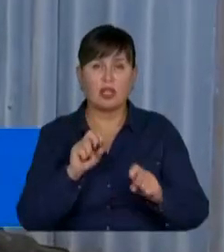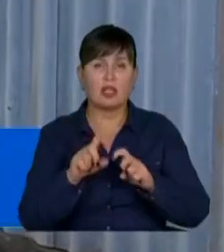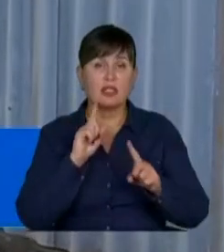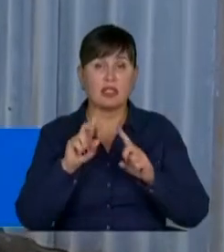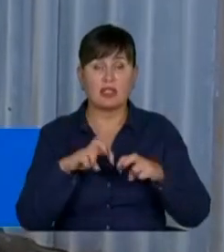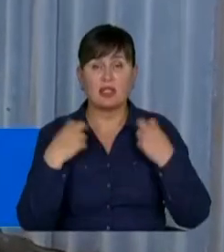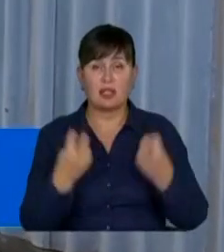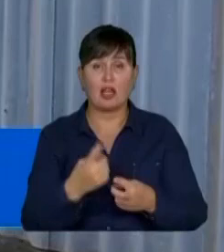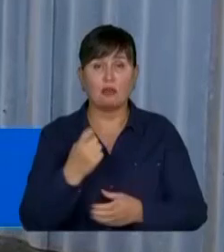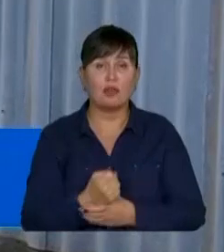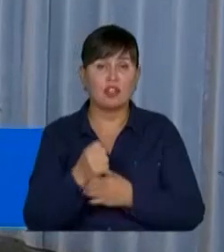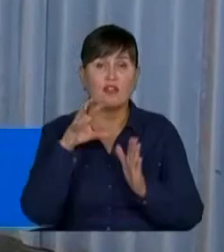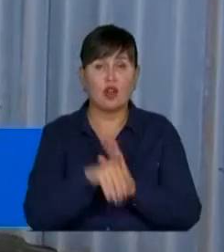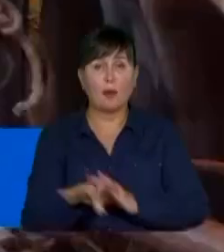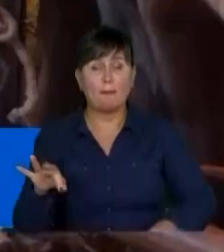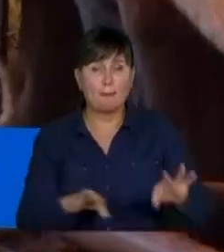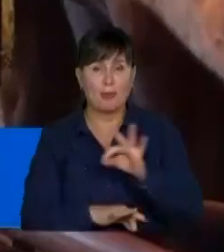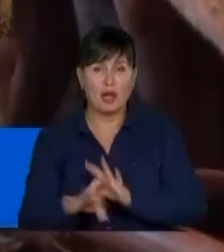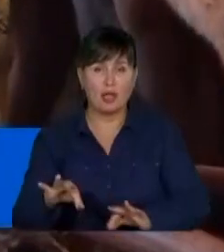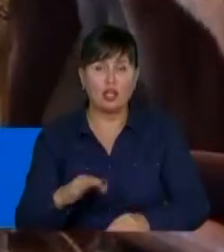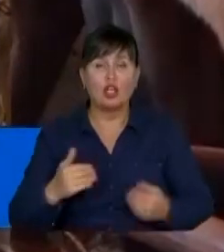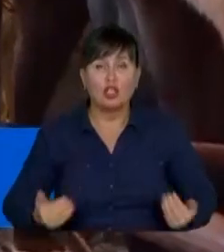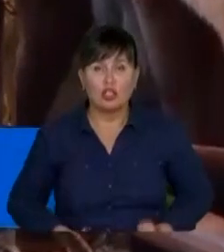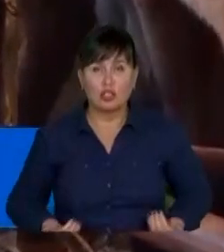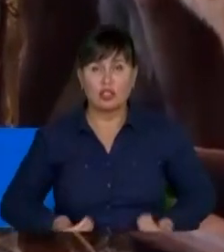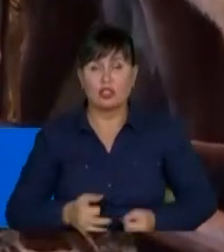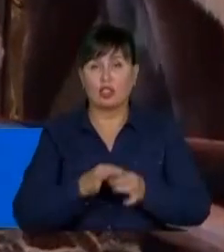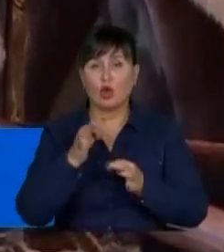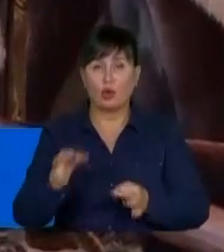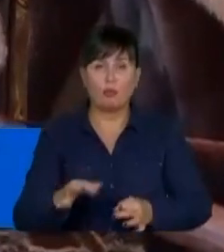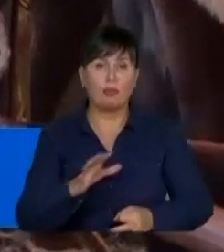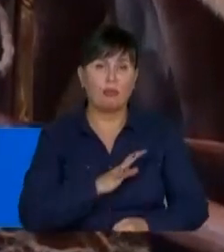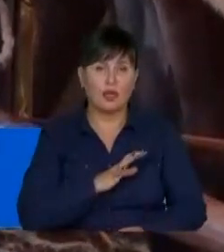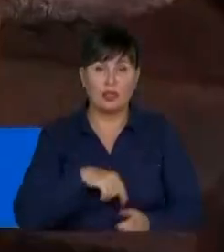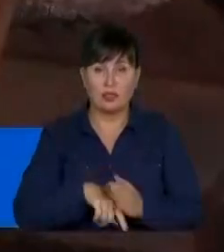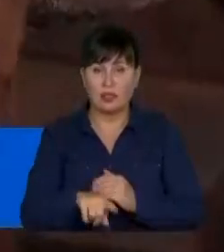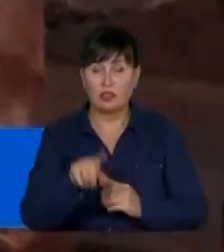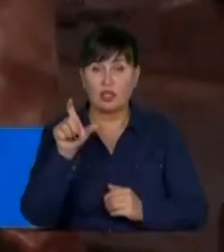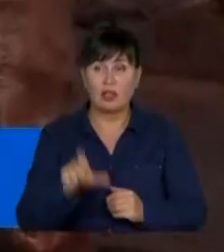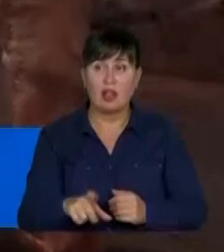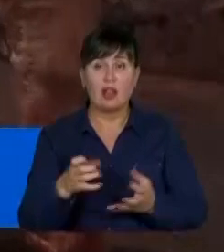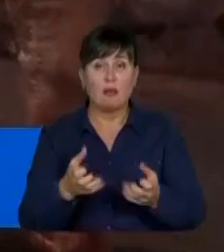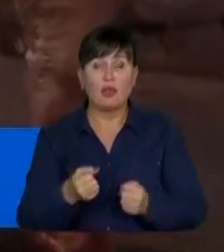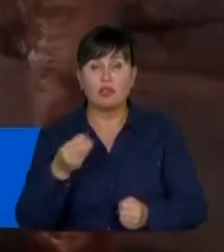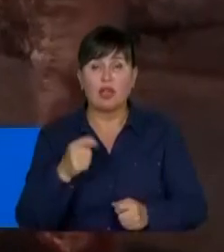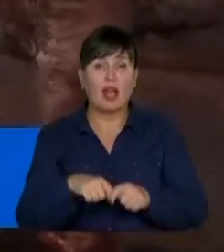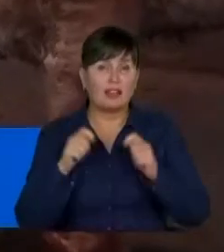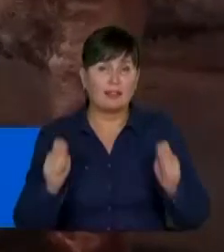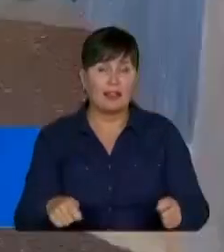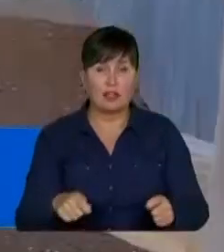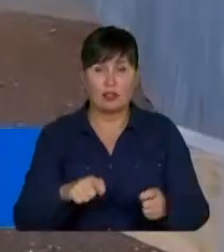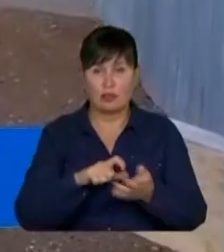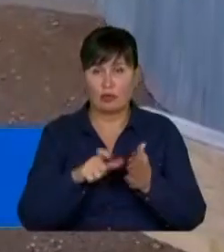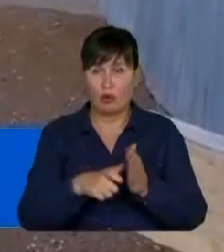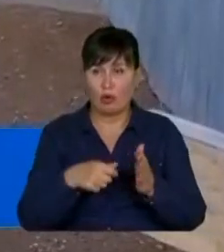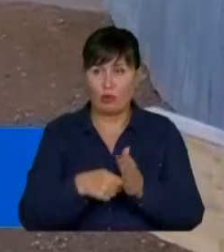тех, кто получил поддержку в рамках проекта «Аула Манаты», житель Таласского района области Булатбек Тлебергенов. На полученные средства он открыл откормочную